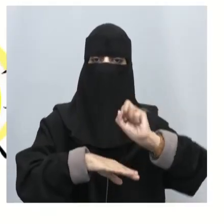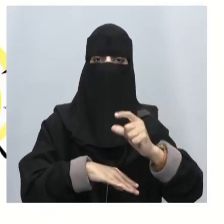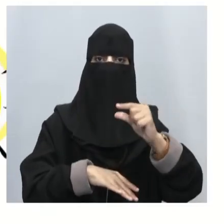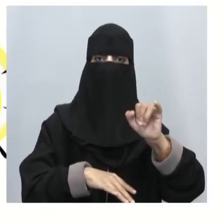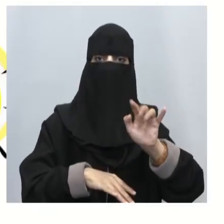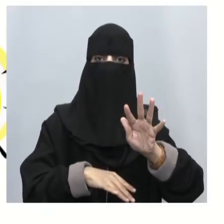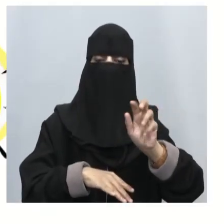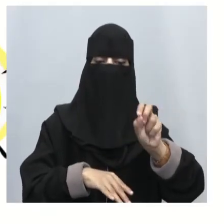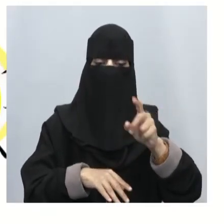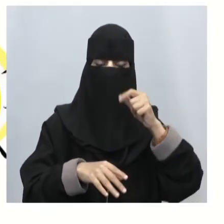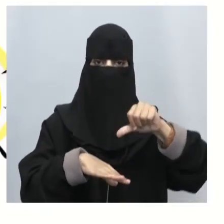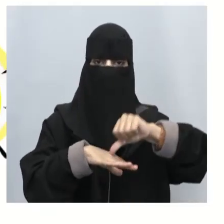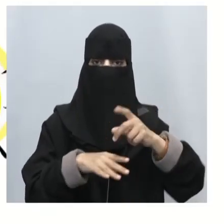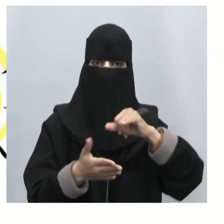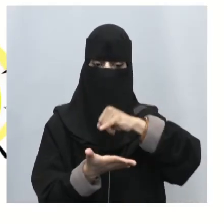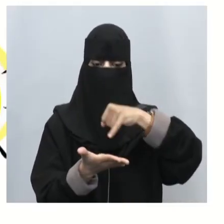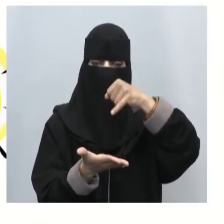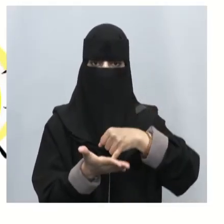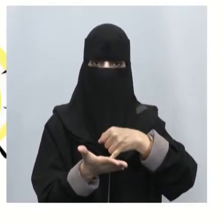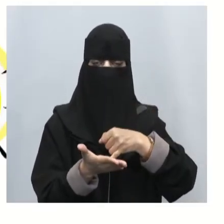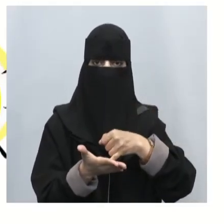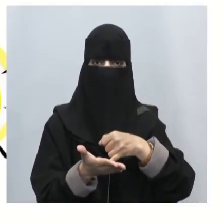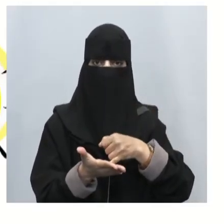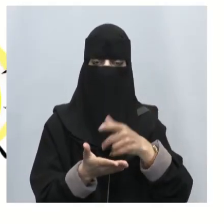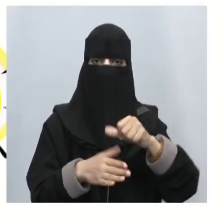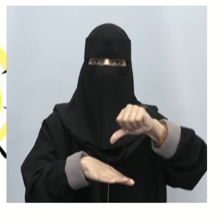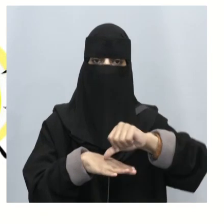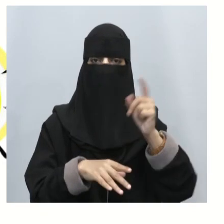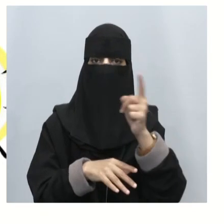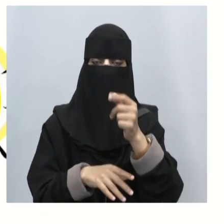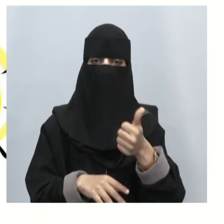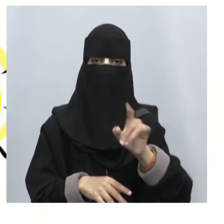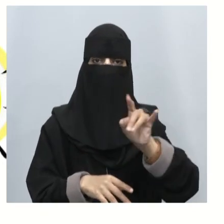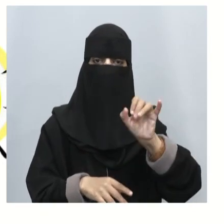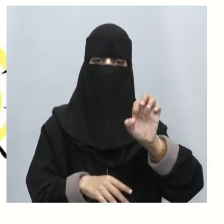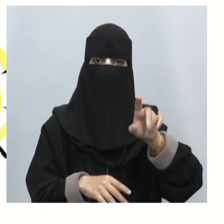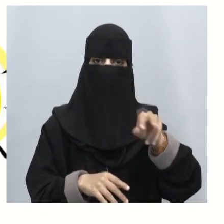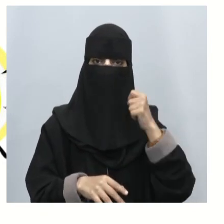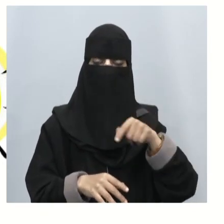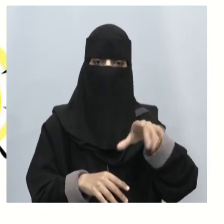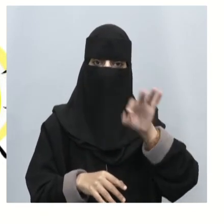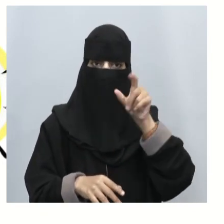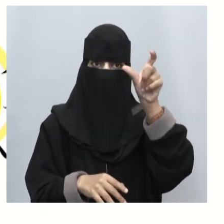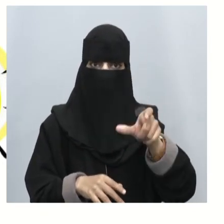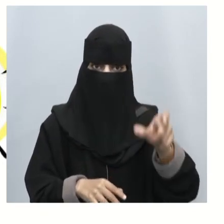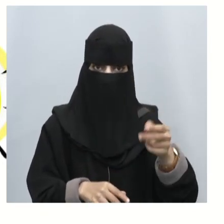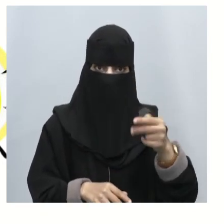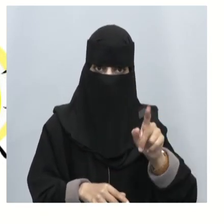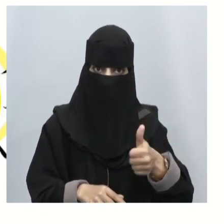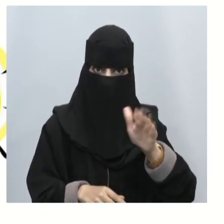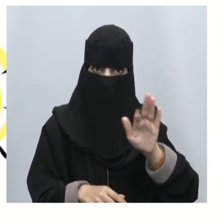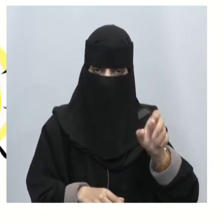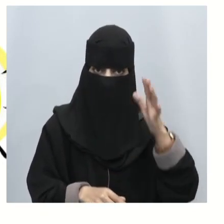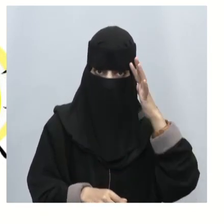الامويه او الدوله السابقه فكان العباسيين اذكياء في اختيار مكان بعيد جدا